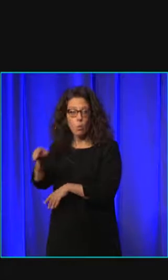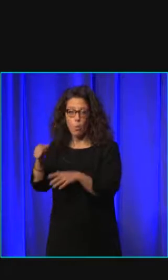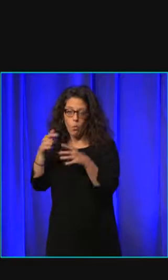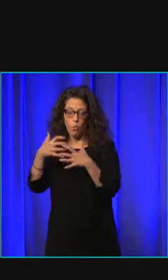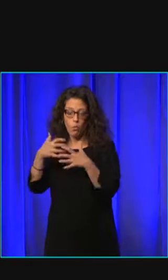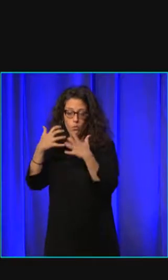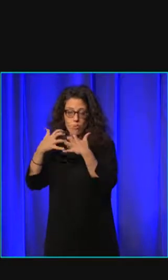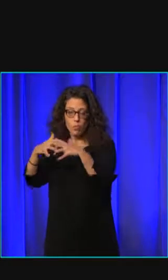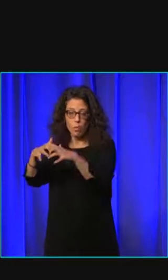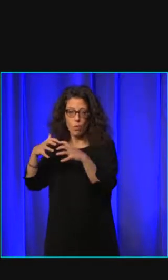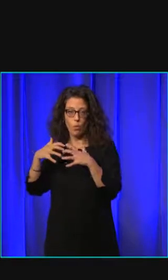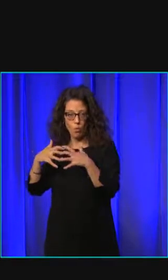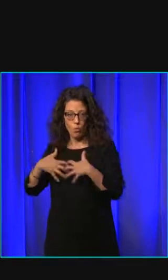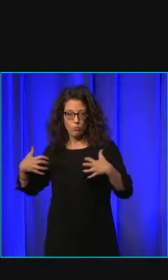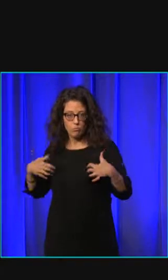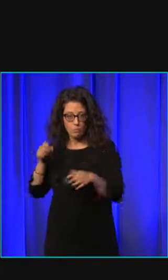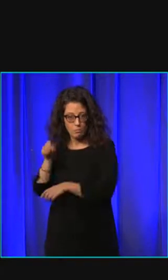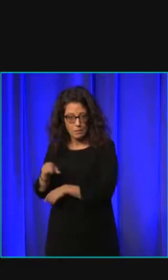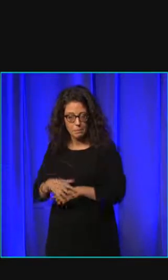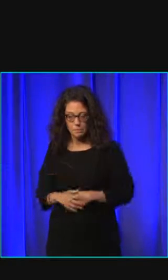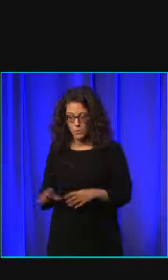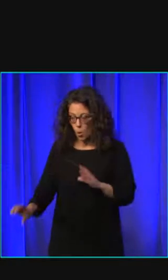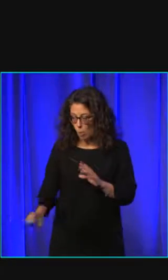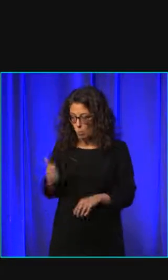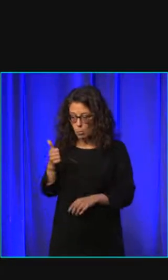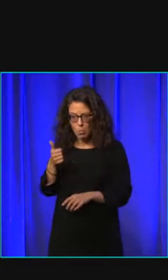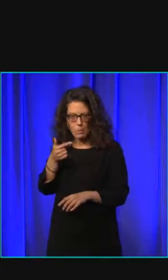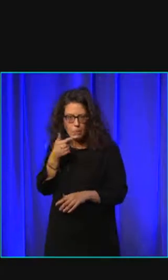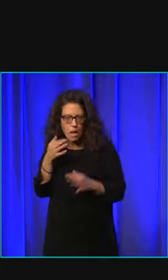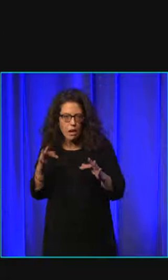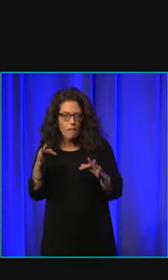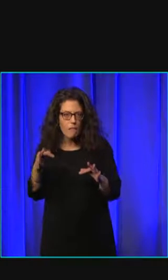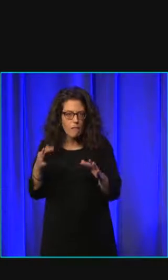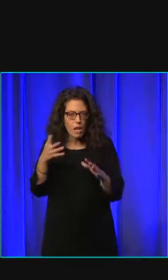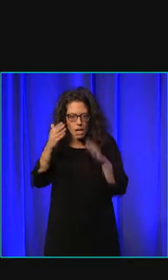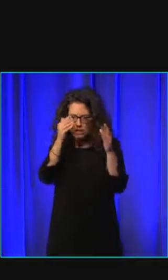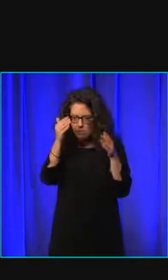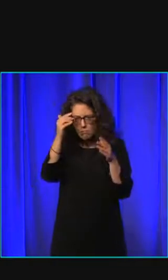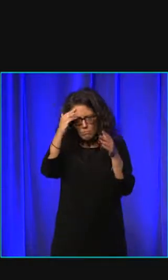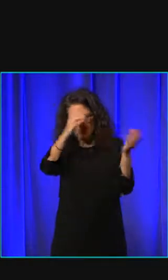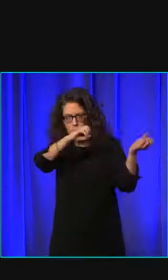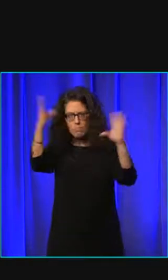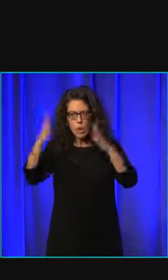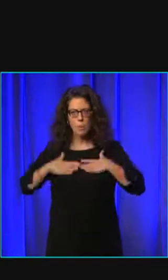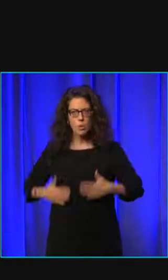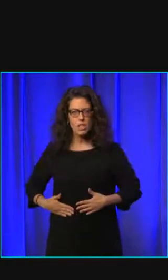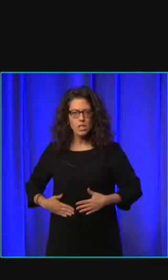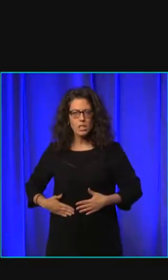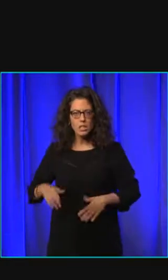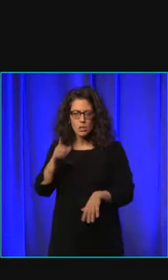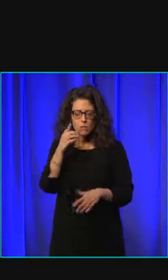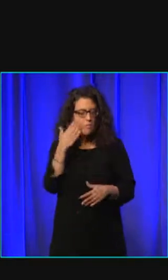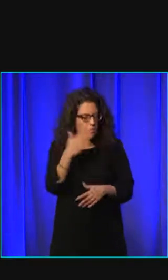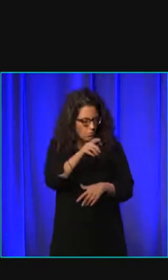des premiers à parler de la simulation motrice quand des individus imaginaient une